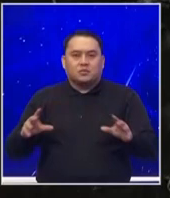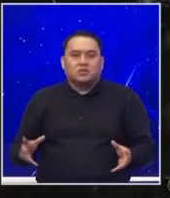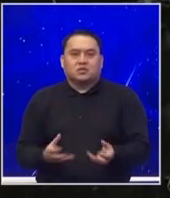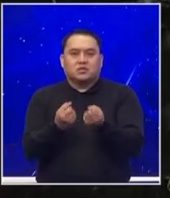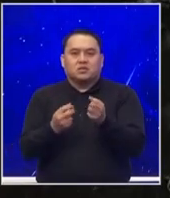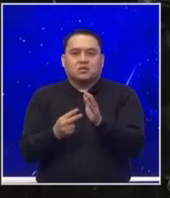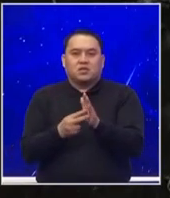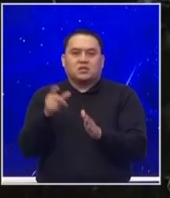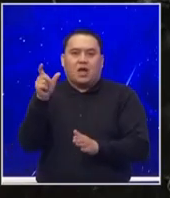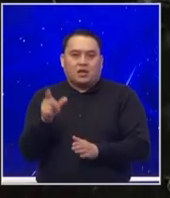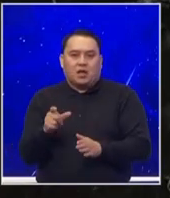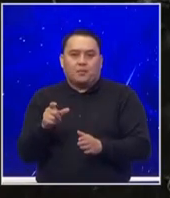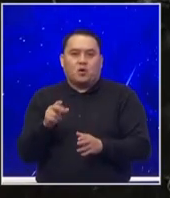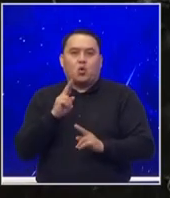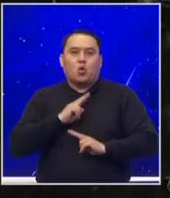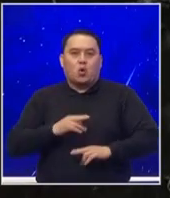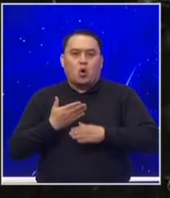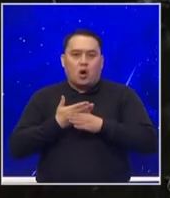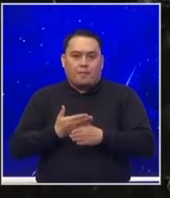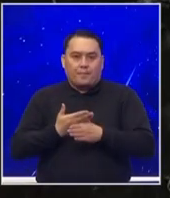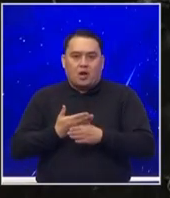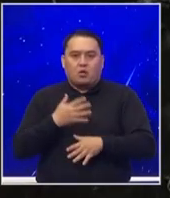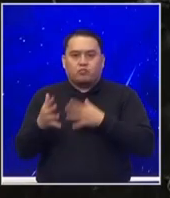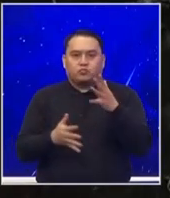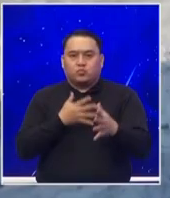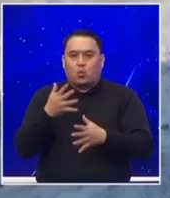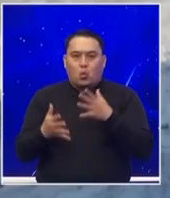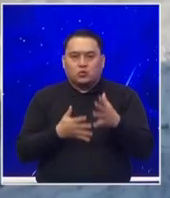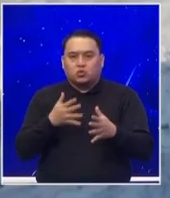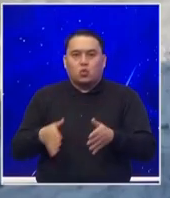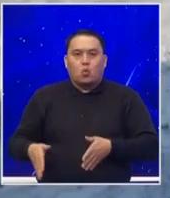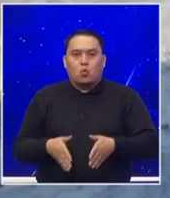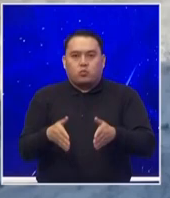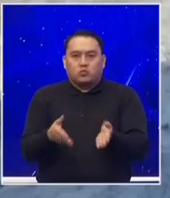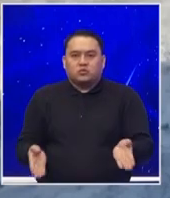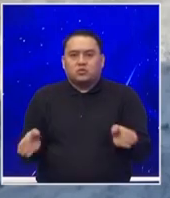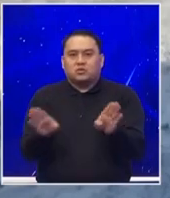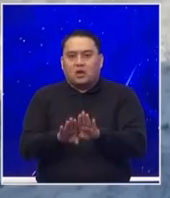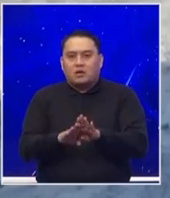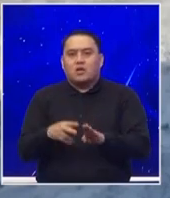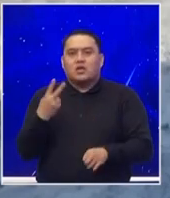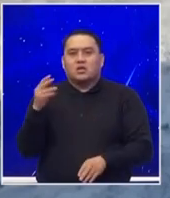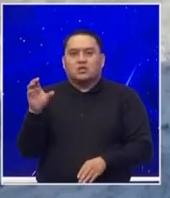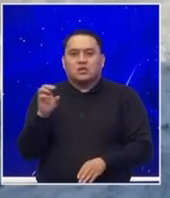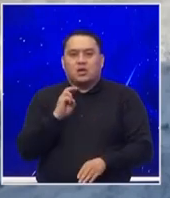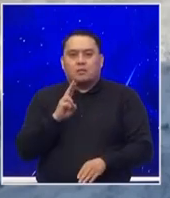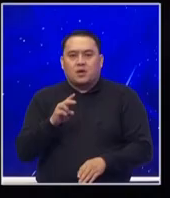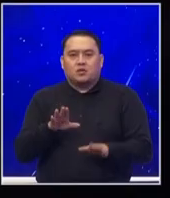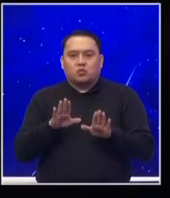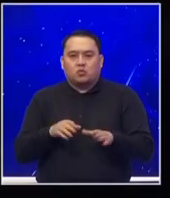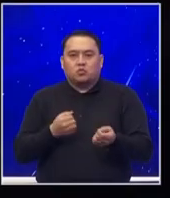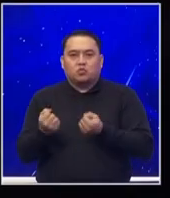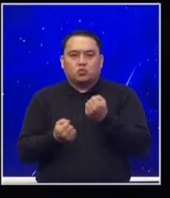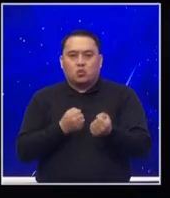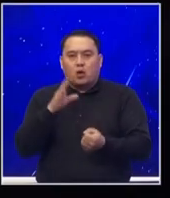адам жұмылдырылған. Қолайсыз ауа райымен ұйтқыған боран жолды үрлеп тастағандықтан сағатына 2 шақырым ғана жүріп